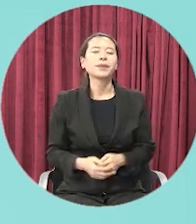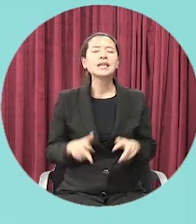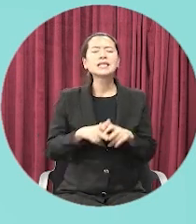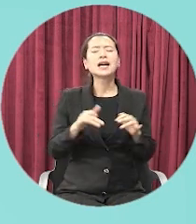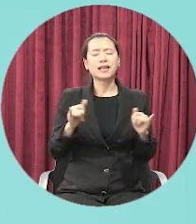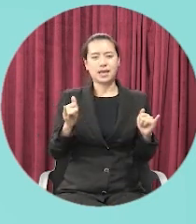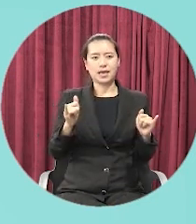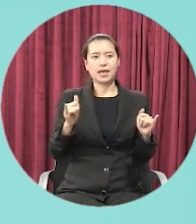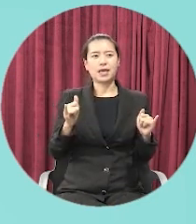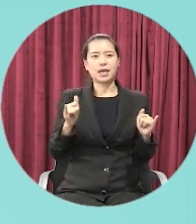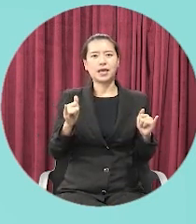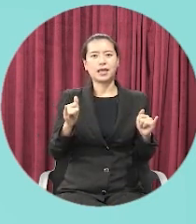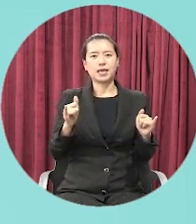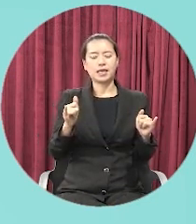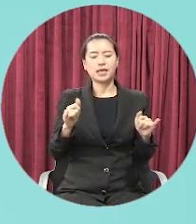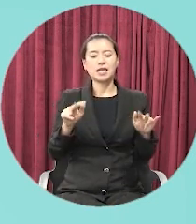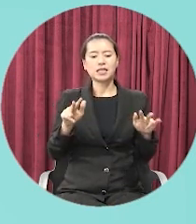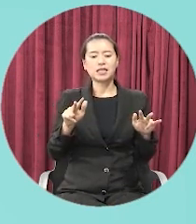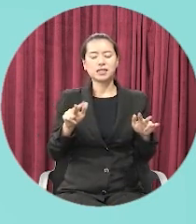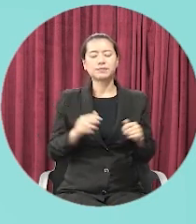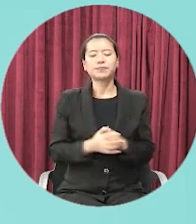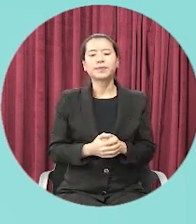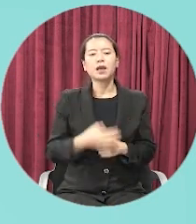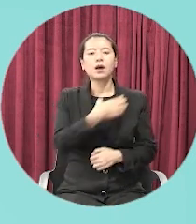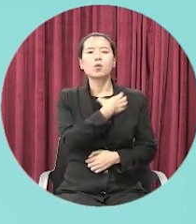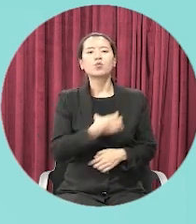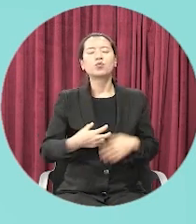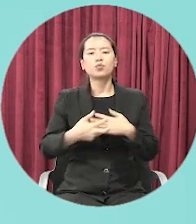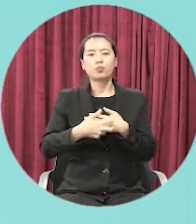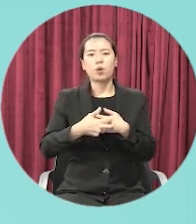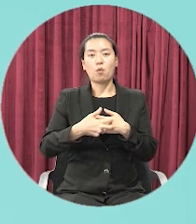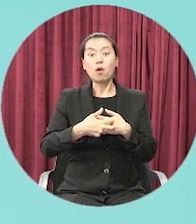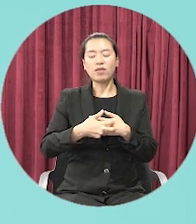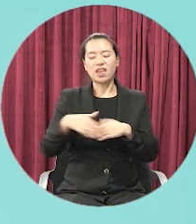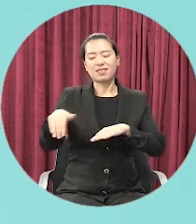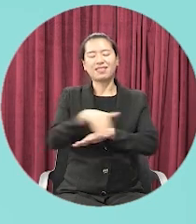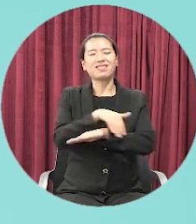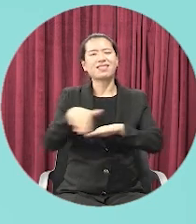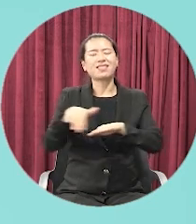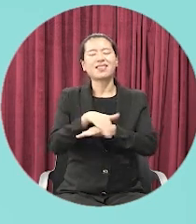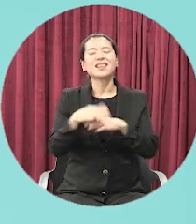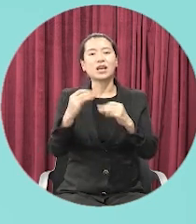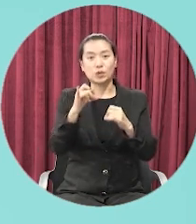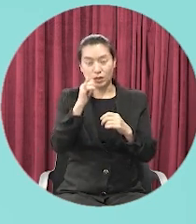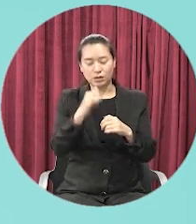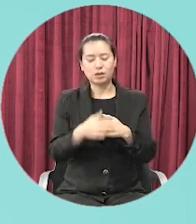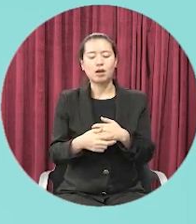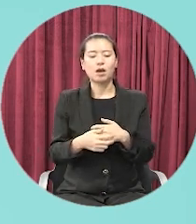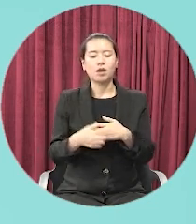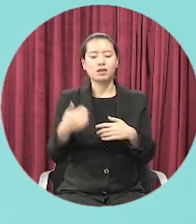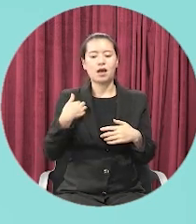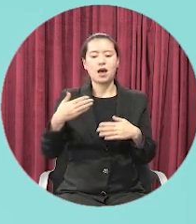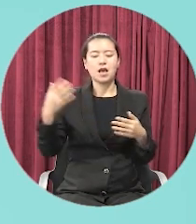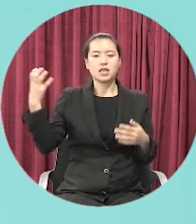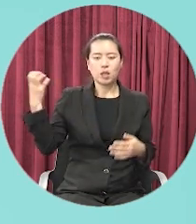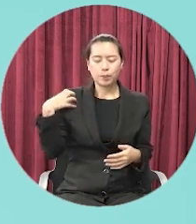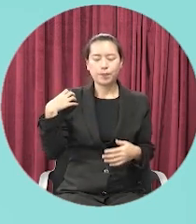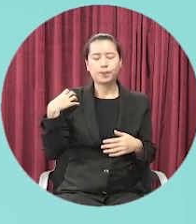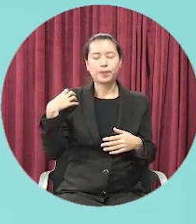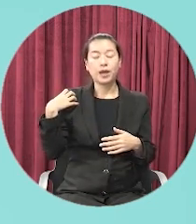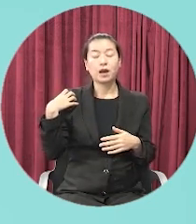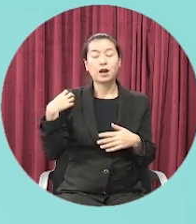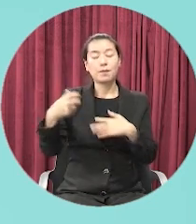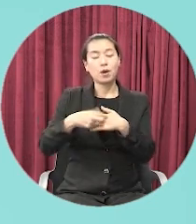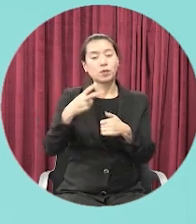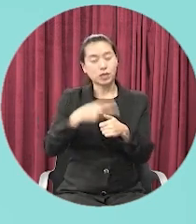보건소로 연계가 되고 있거든요 그런데 이 장애 대낮 에 대한 데이터가 주치의 라든가 거 관리 사업을 하는